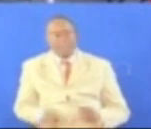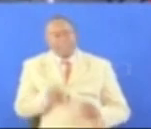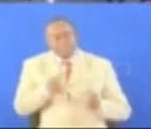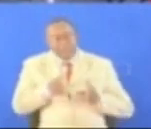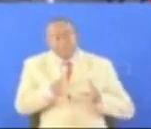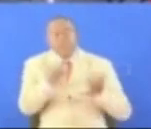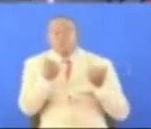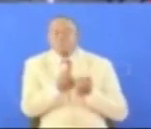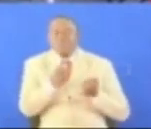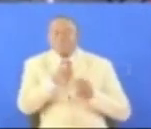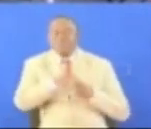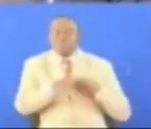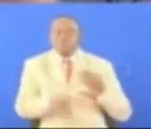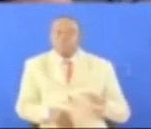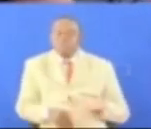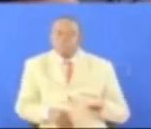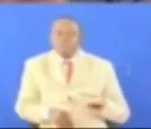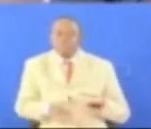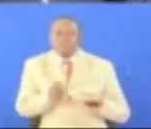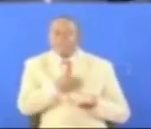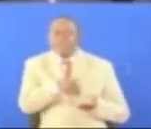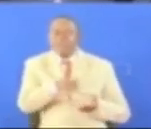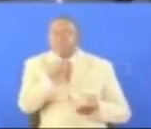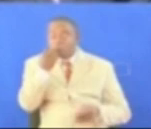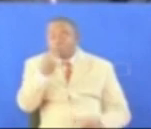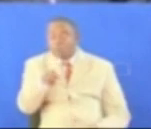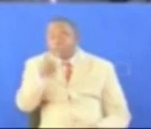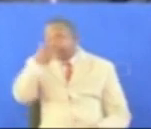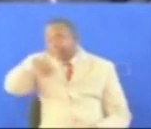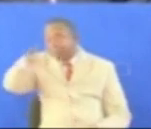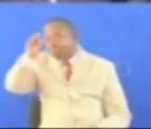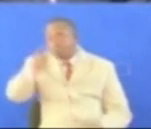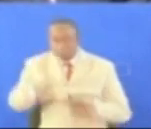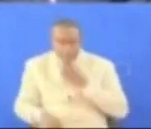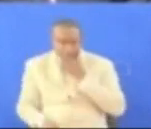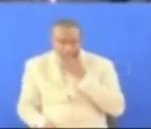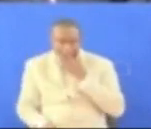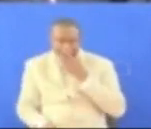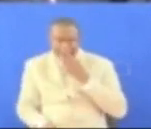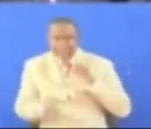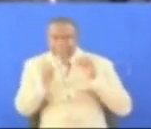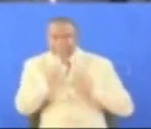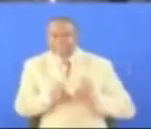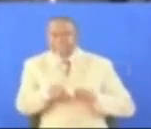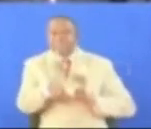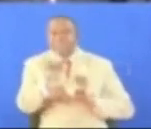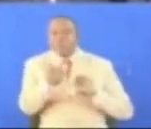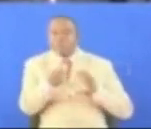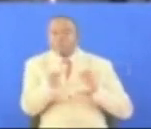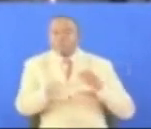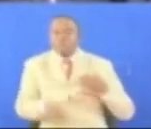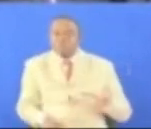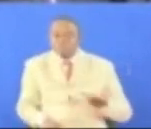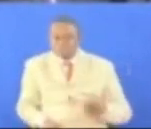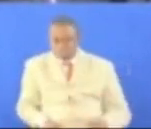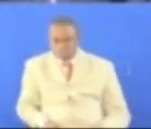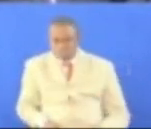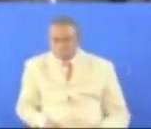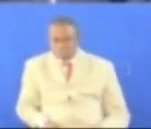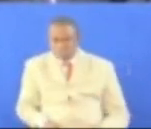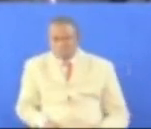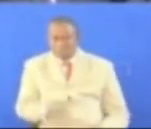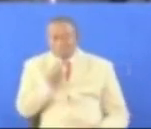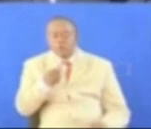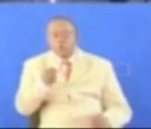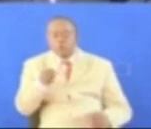Nani ataangalia wale tembo? Mimi nimesema lazima binadamu mmoja atoe fursa kwa binadamu mwingine. Kama babu